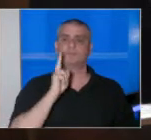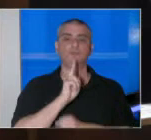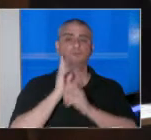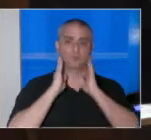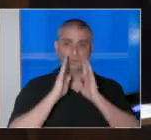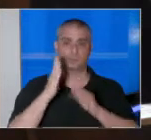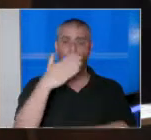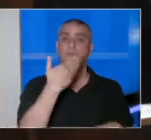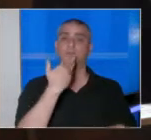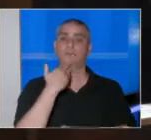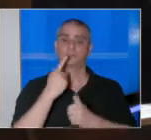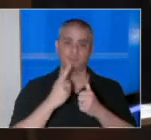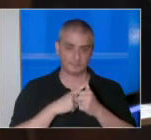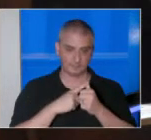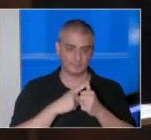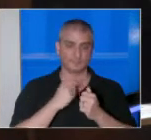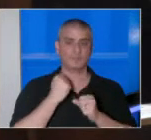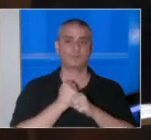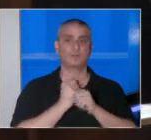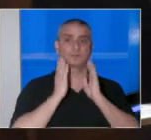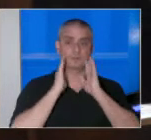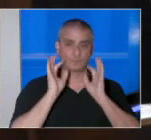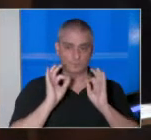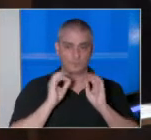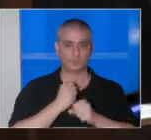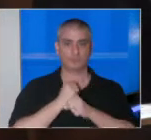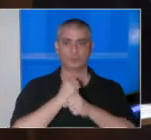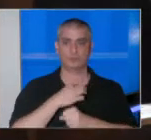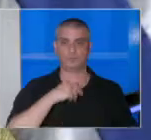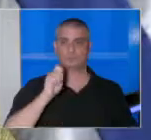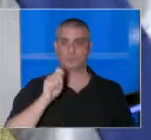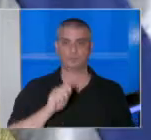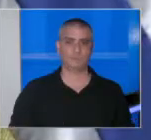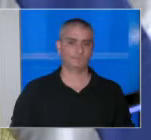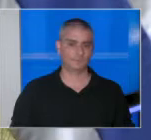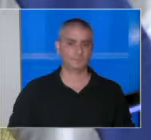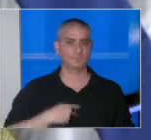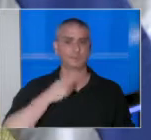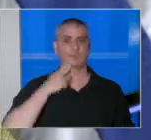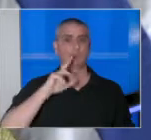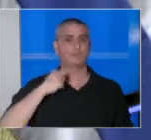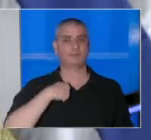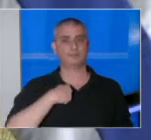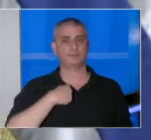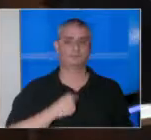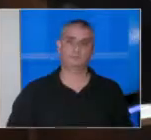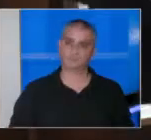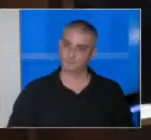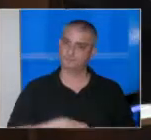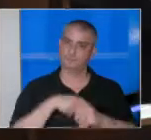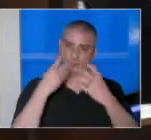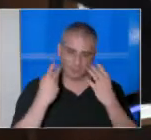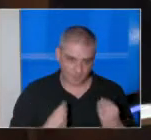אמונים למדינת ישראל ולמלא באמונה את שליחותי בכנסת. מתחייב אני. בשעה